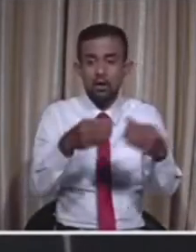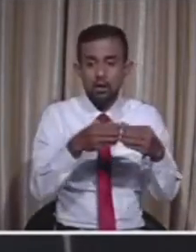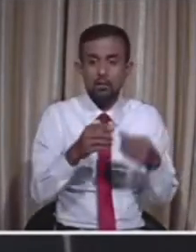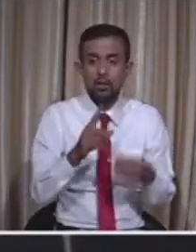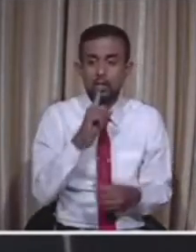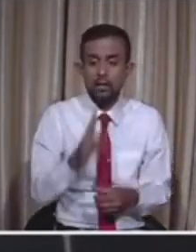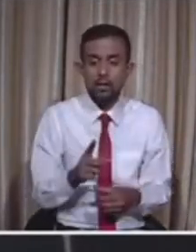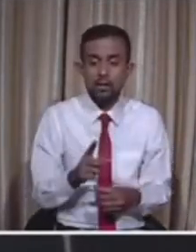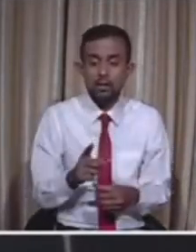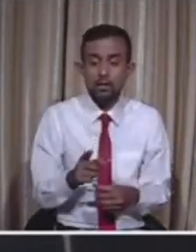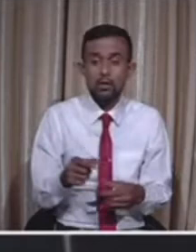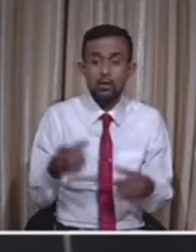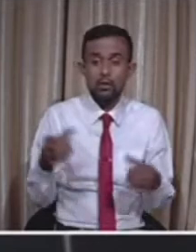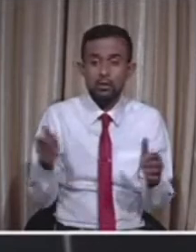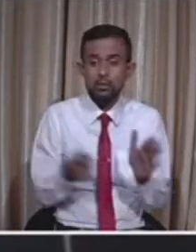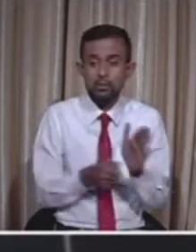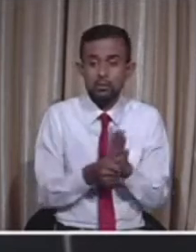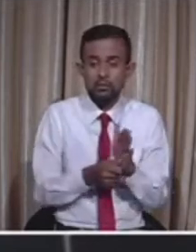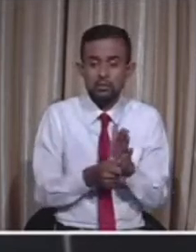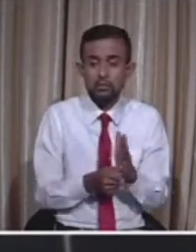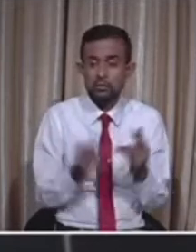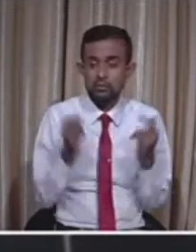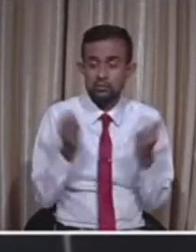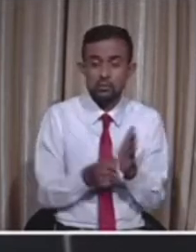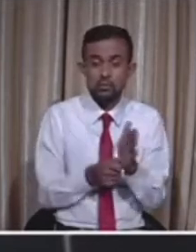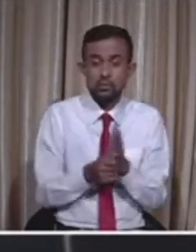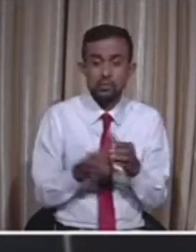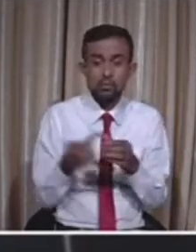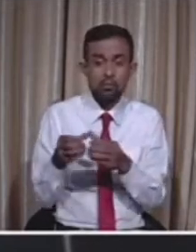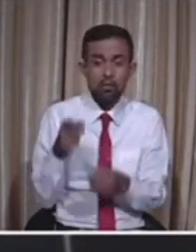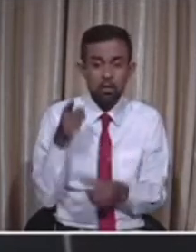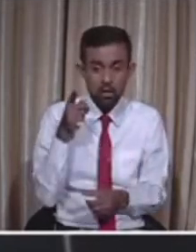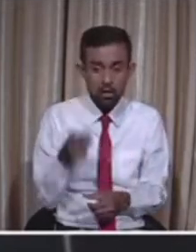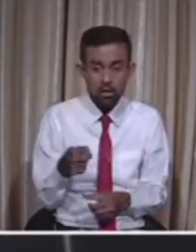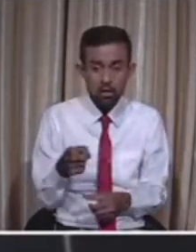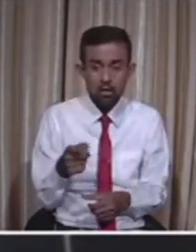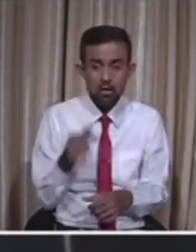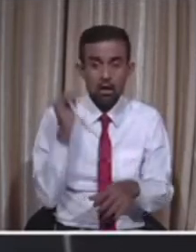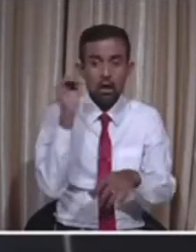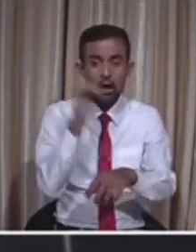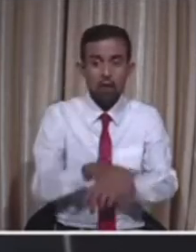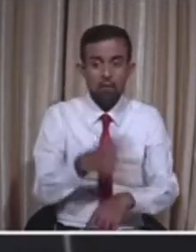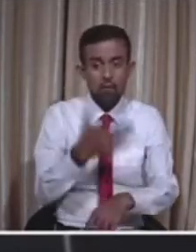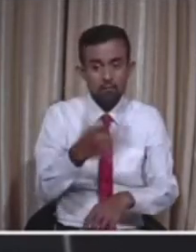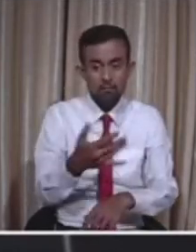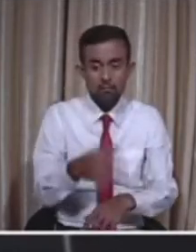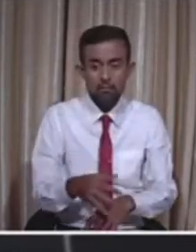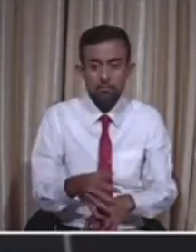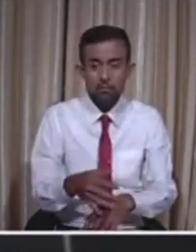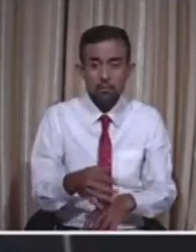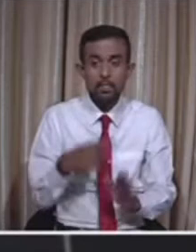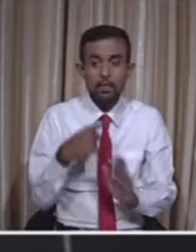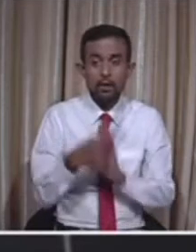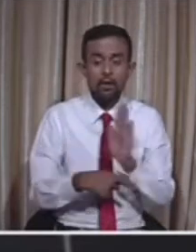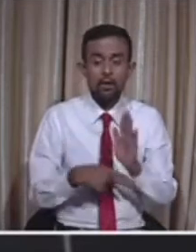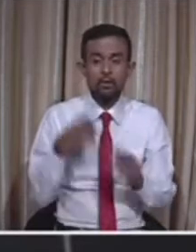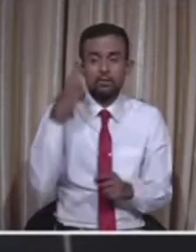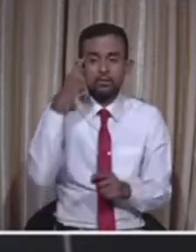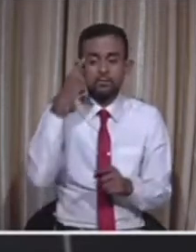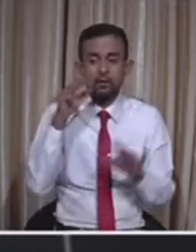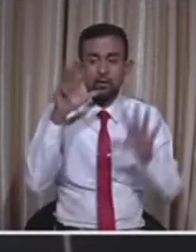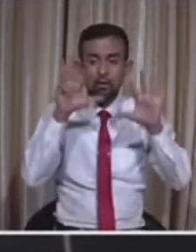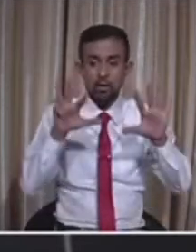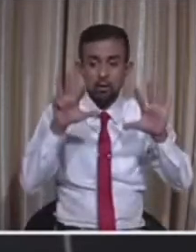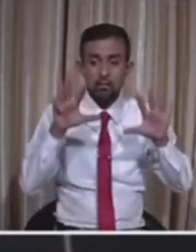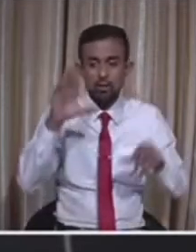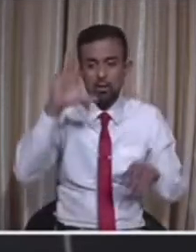කියන ප්‍රහාරකයට දුෂ්ට මිනීමරු ප්‍රහාරකයට ගොදුරු වෙන්න පටන් ගත්තා ඒක රටට දැනෙන්න පටන් ගත්තා 9 වෙනිදා